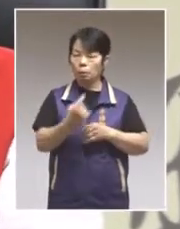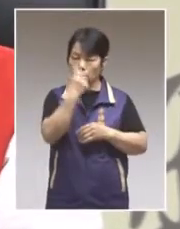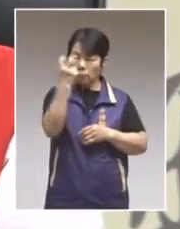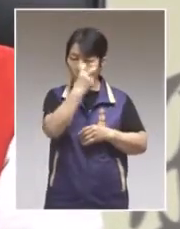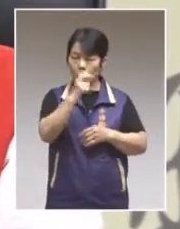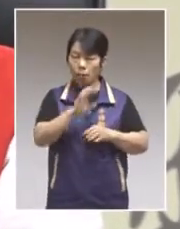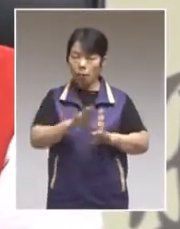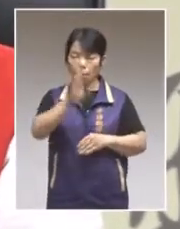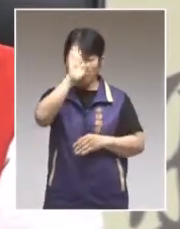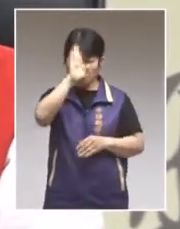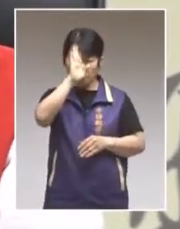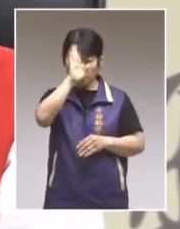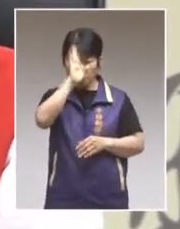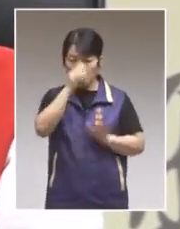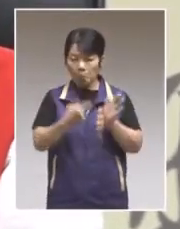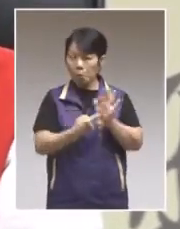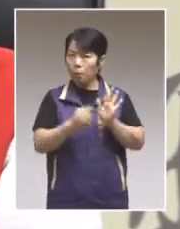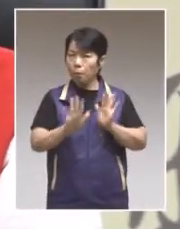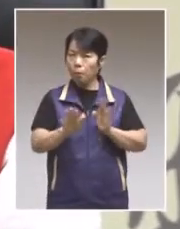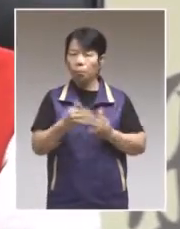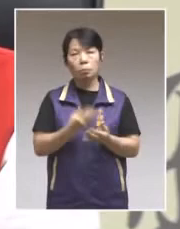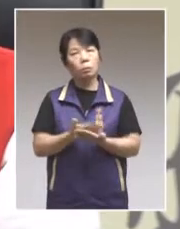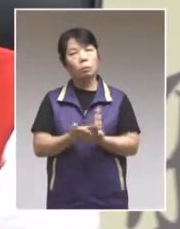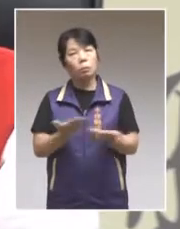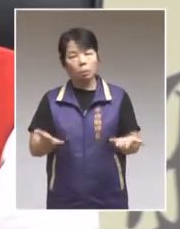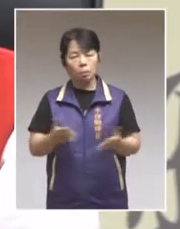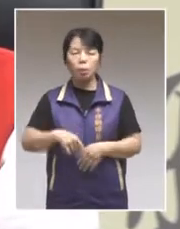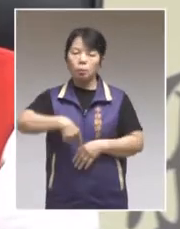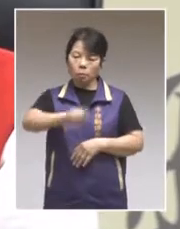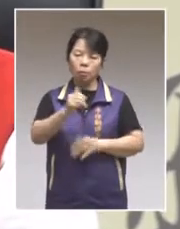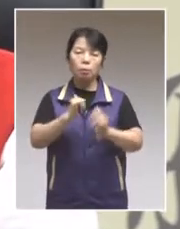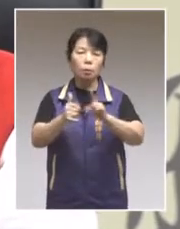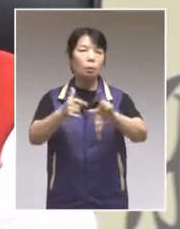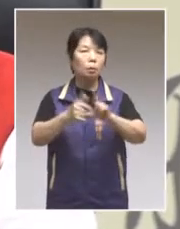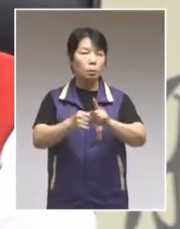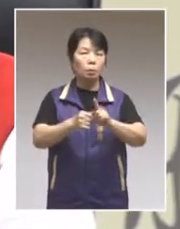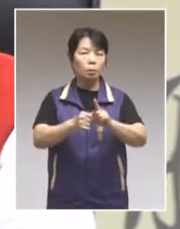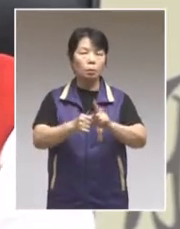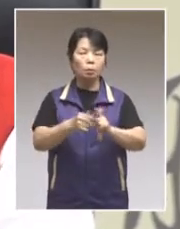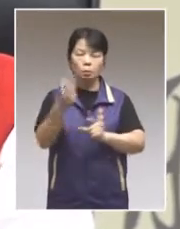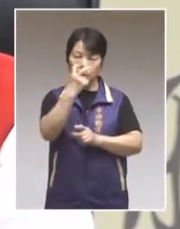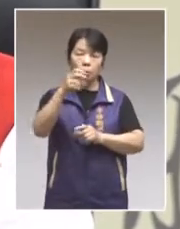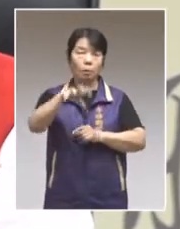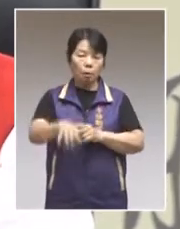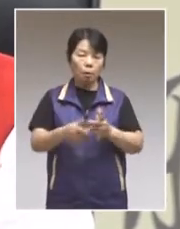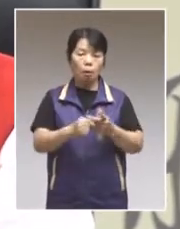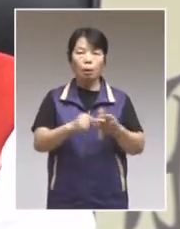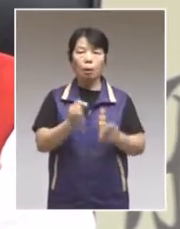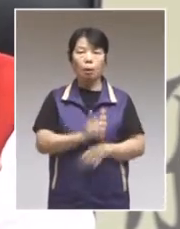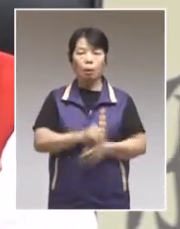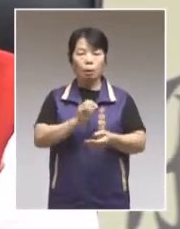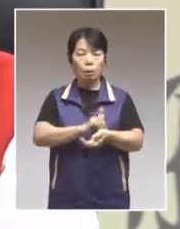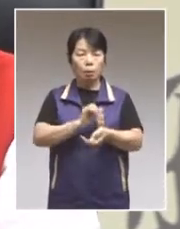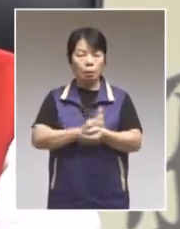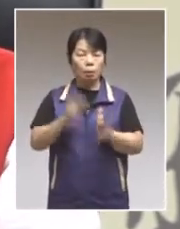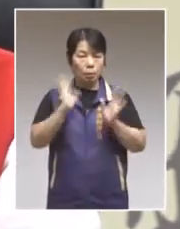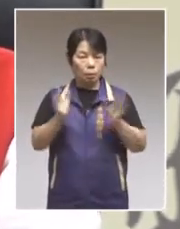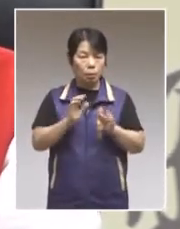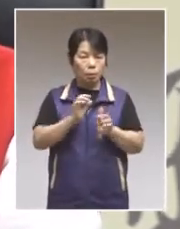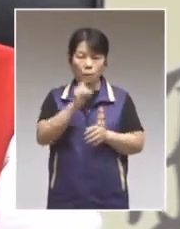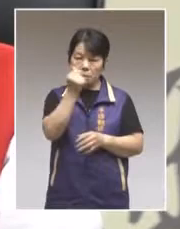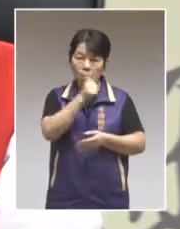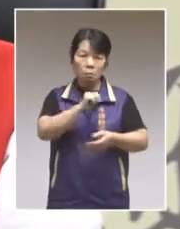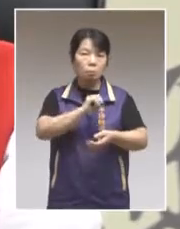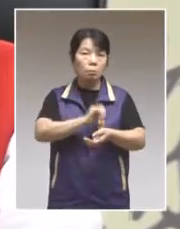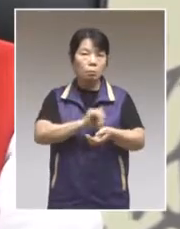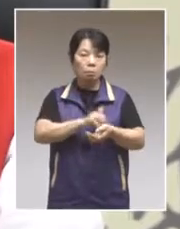你佫有症状啊，安尼要安怎？安尼你就去社区筛检站，还是九大医院的附设小儿科特诊都有，